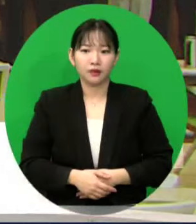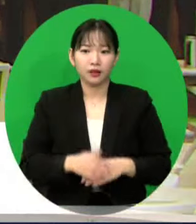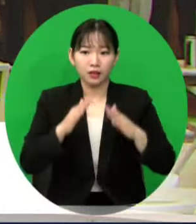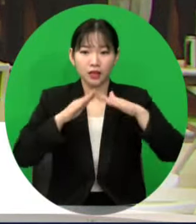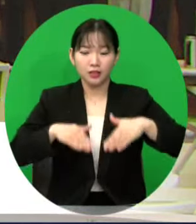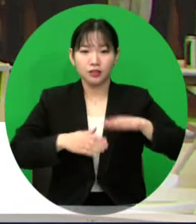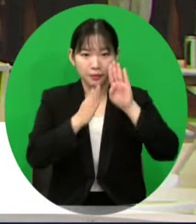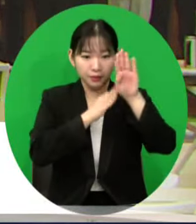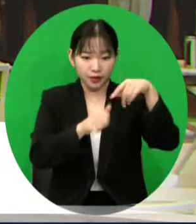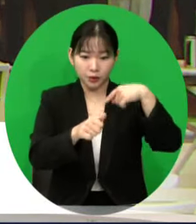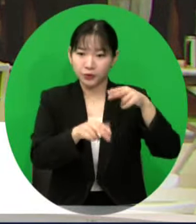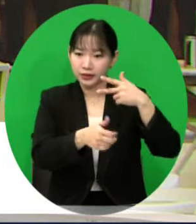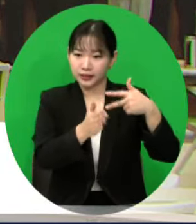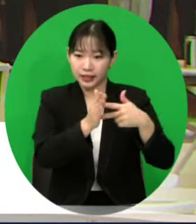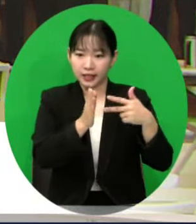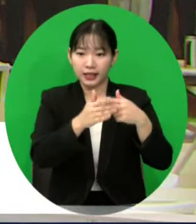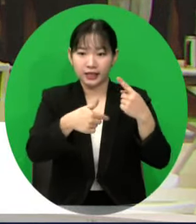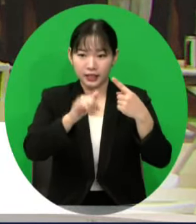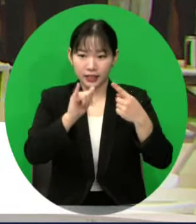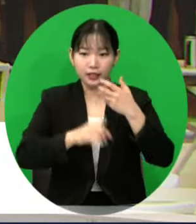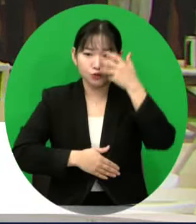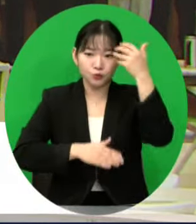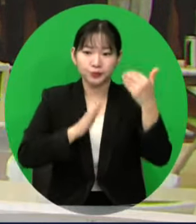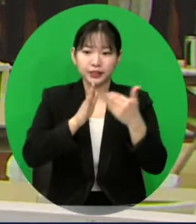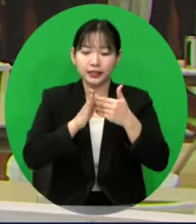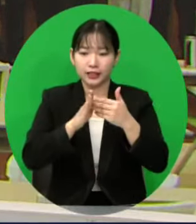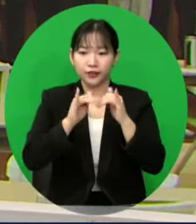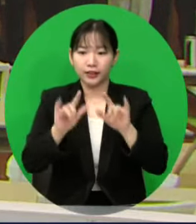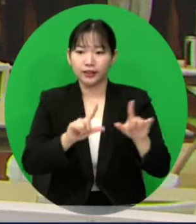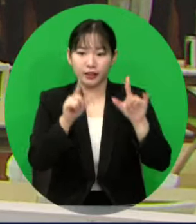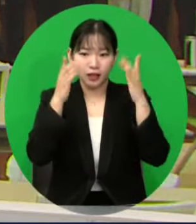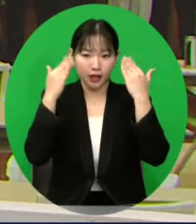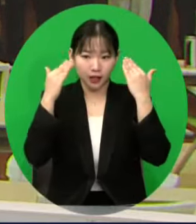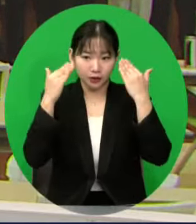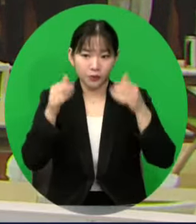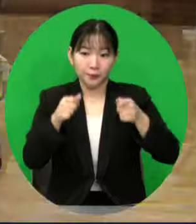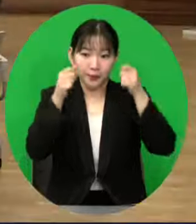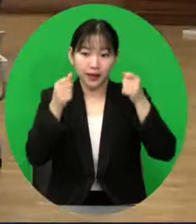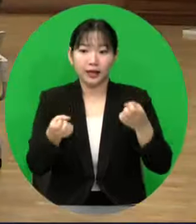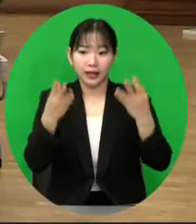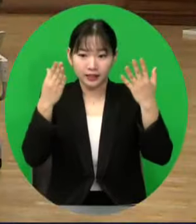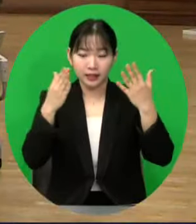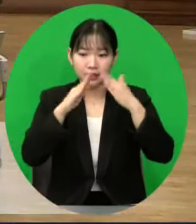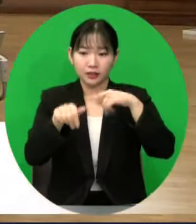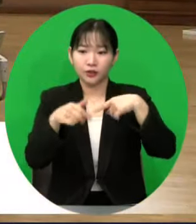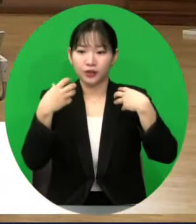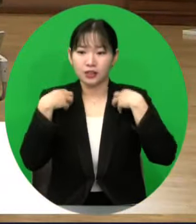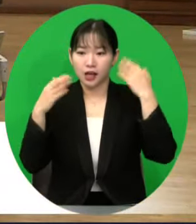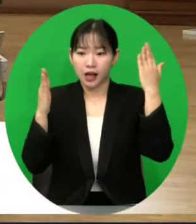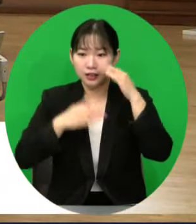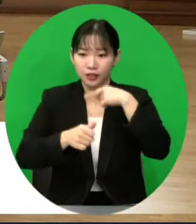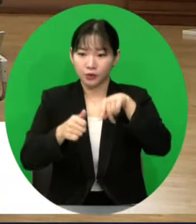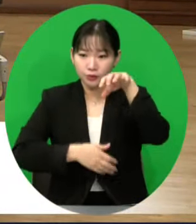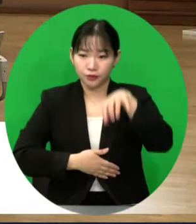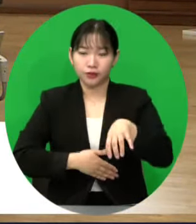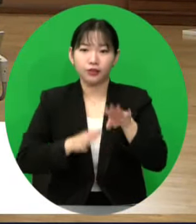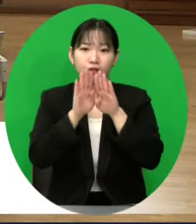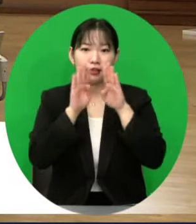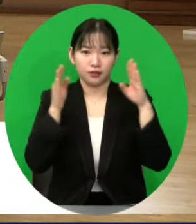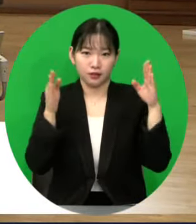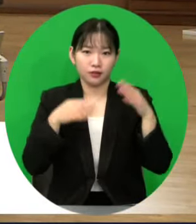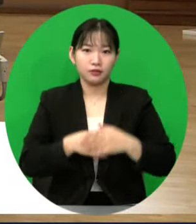전남 미래교육재단의 제1기 꿈실현 인생학교 수료식이 오늘 전남교육청 학생교육원에서